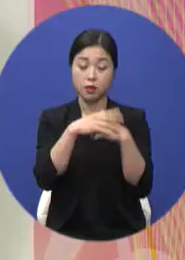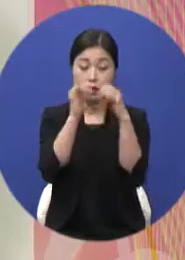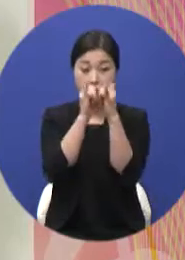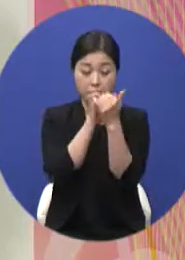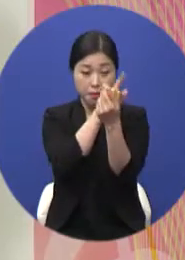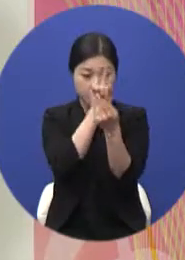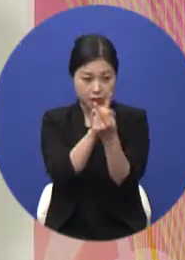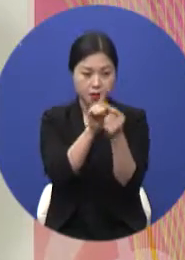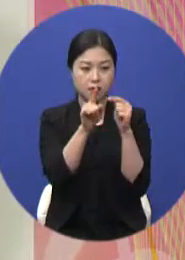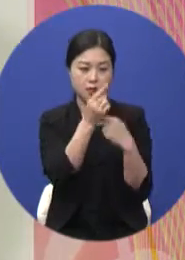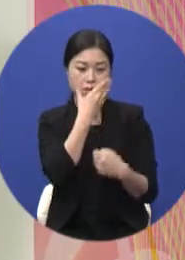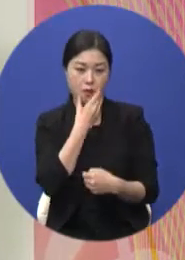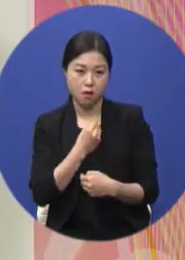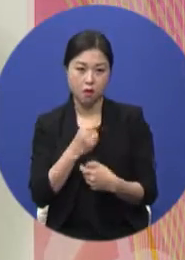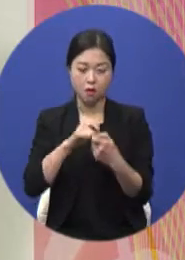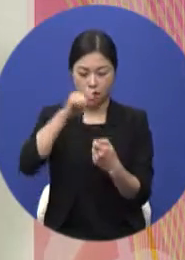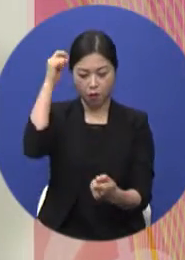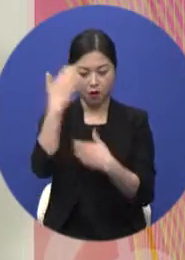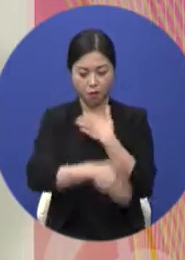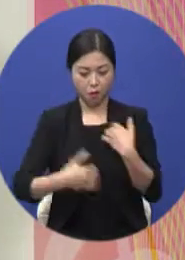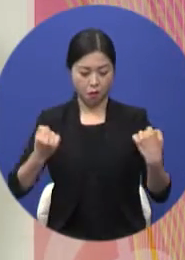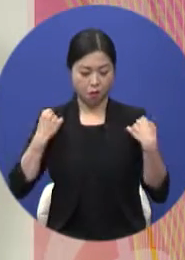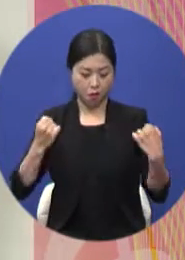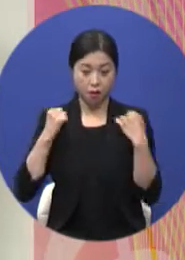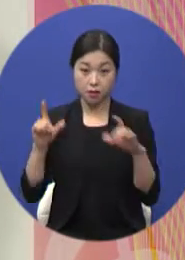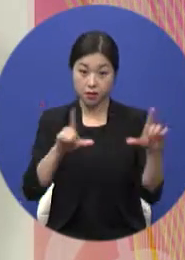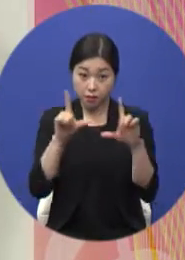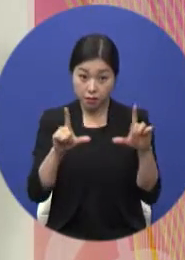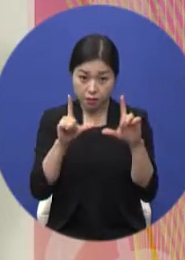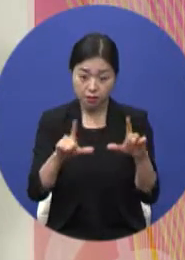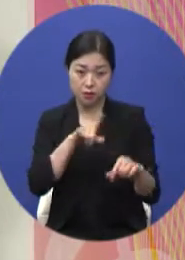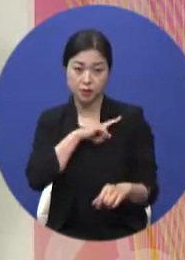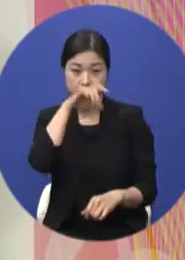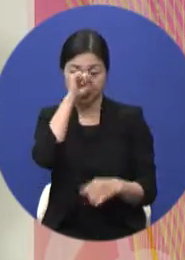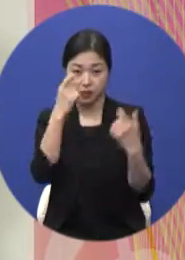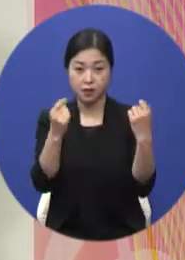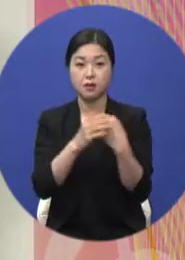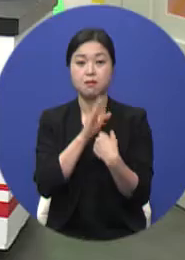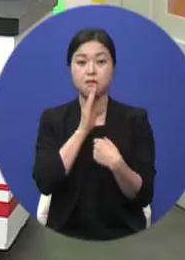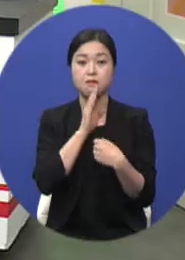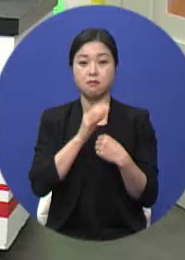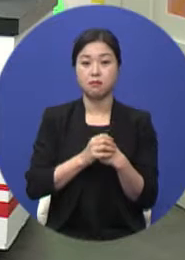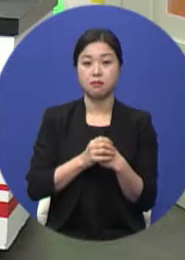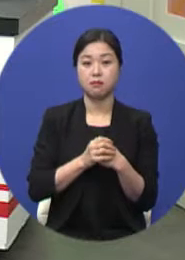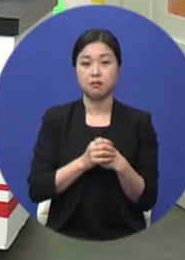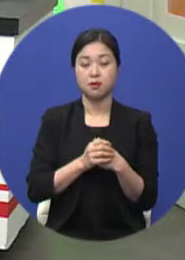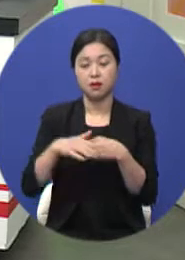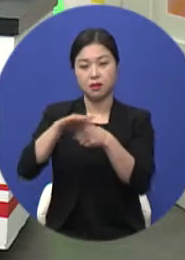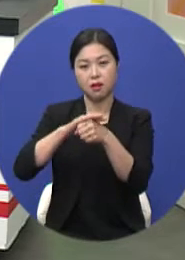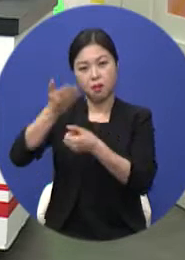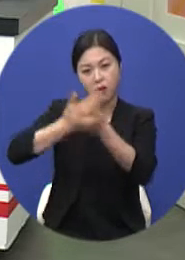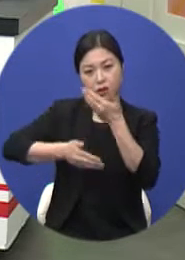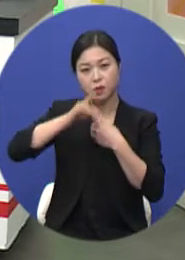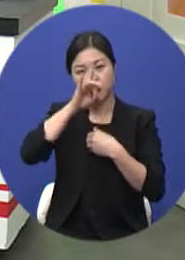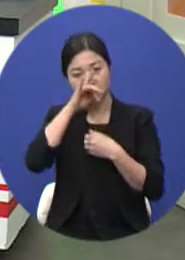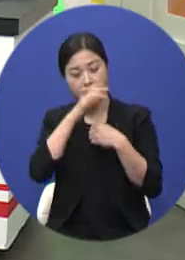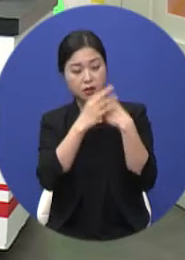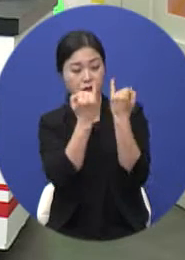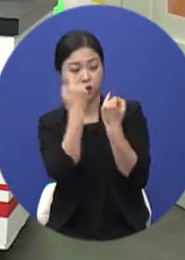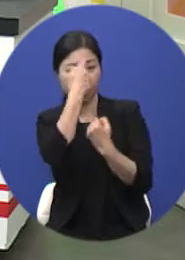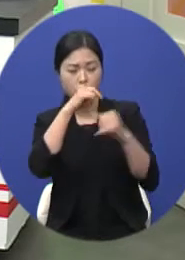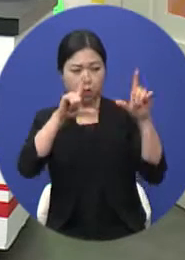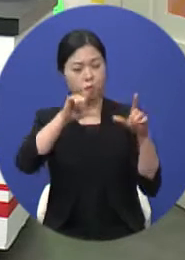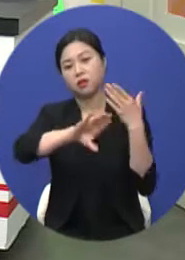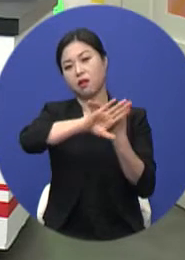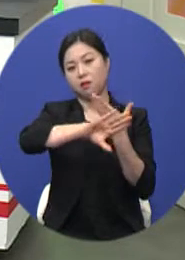만나갖고 행복하고 오래 건강하게 사는 게 좋잖아요, 함께. 아, 그럼요. 응. 사랑받지 못한 그쵸? 여자분들은 얼굴이 다르다